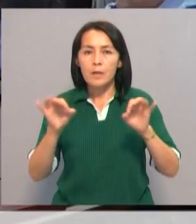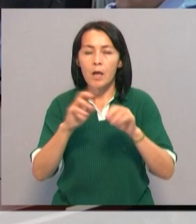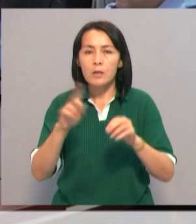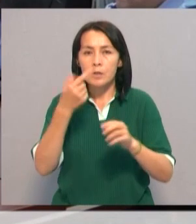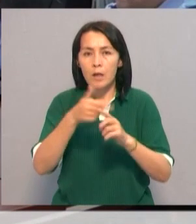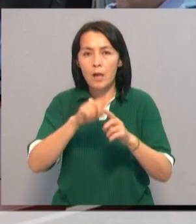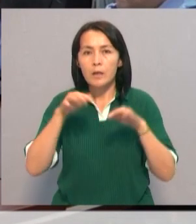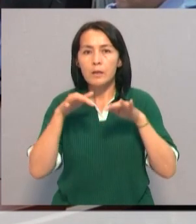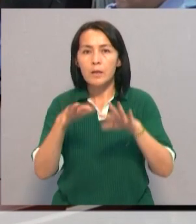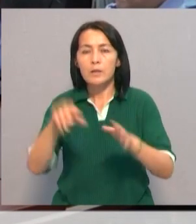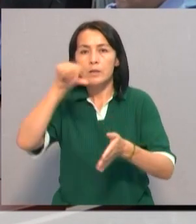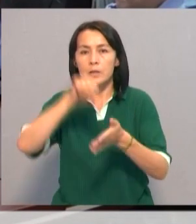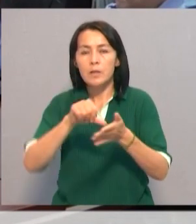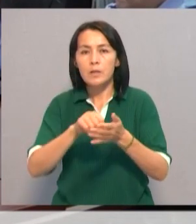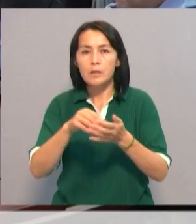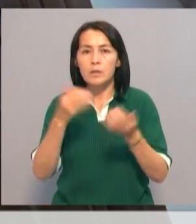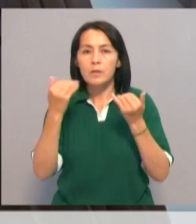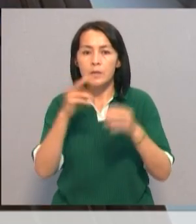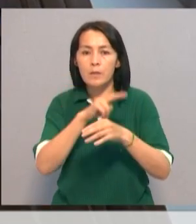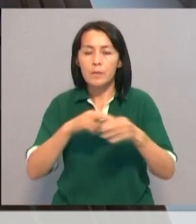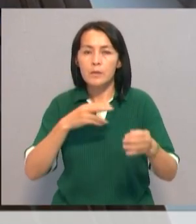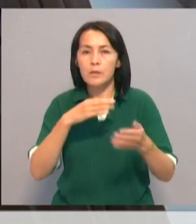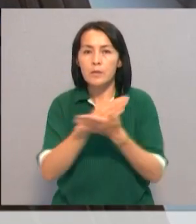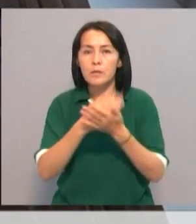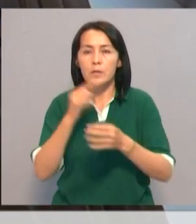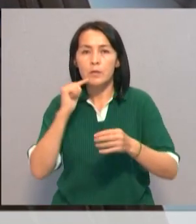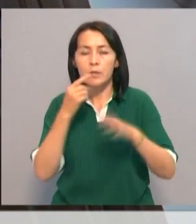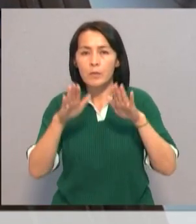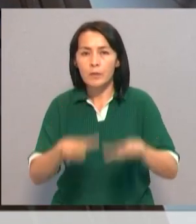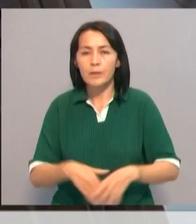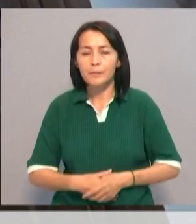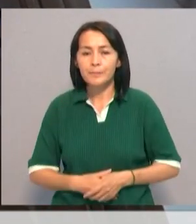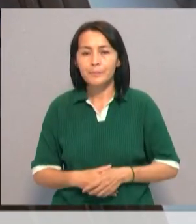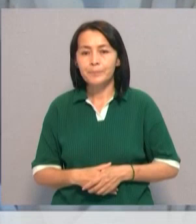что это результат внедрения модели полицейской службы на сложных территориях.